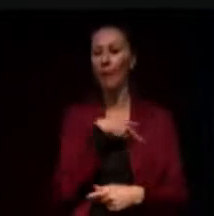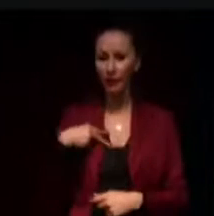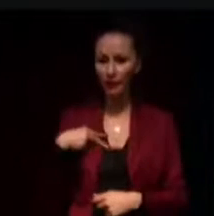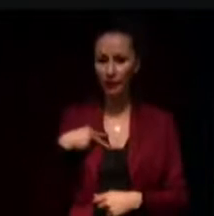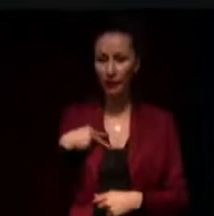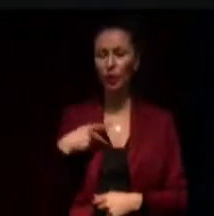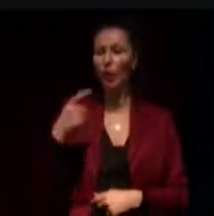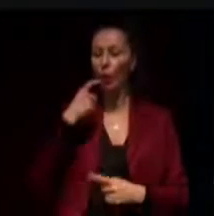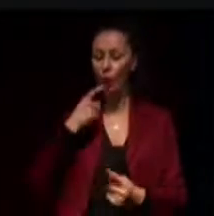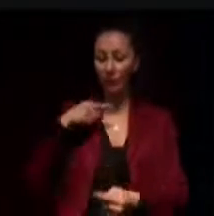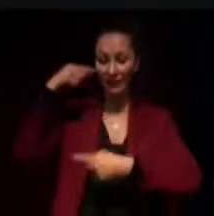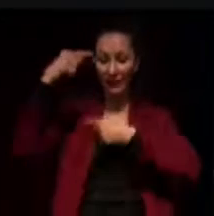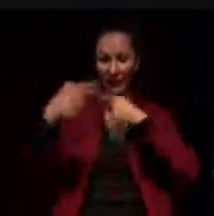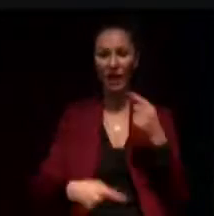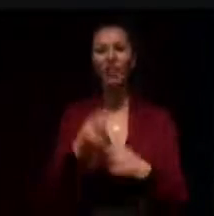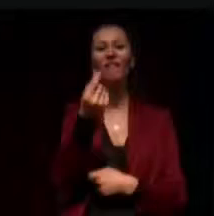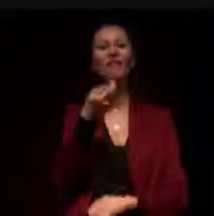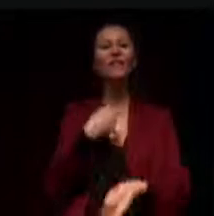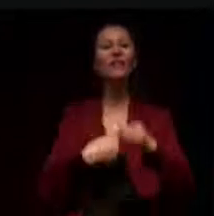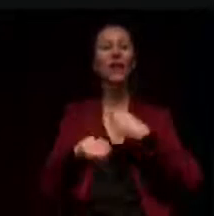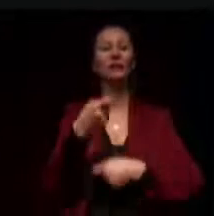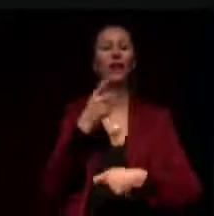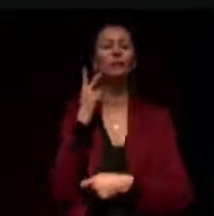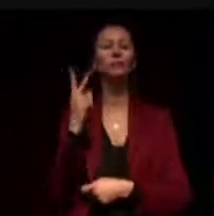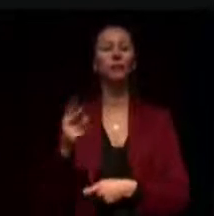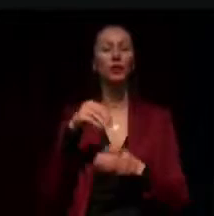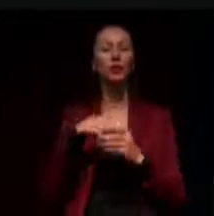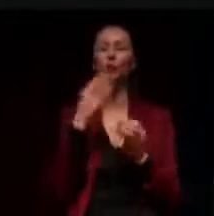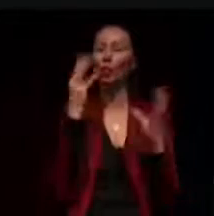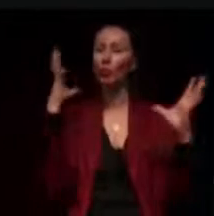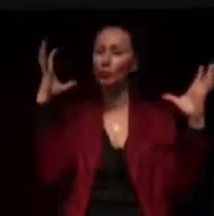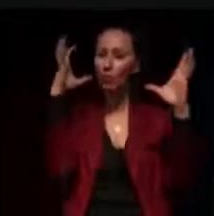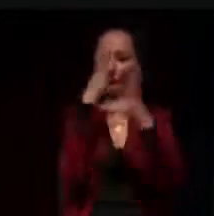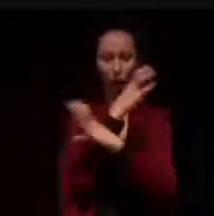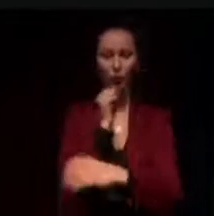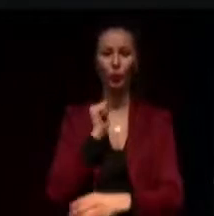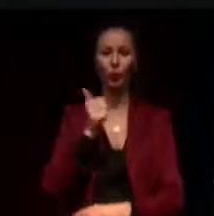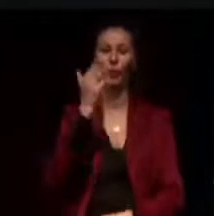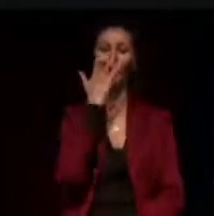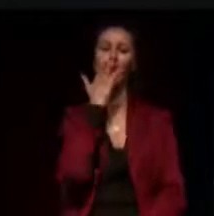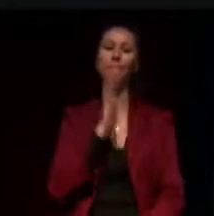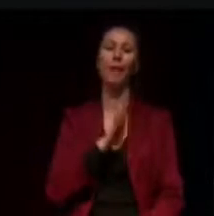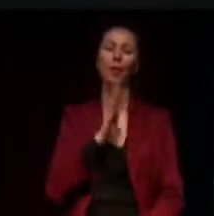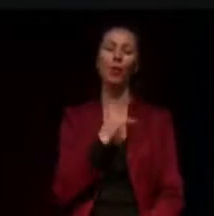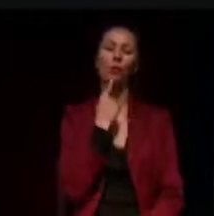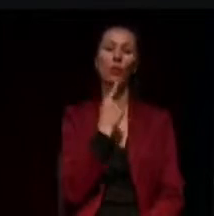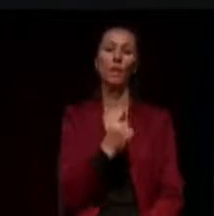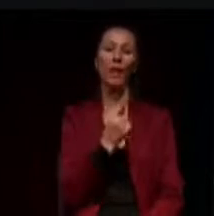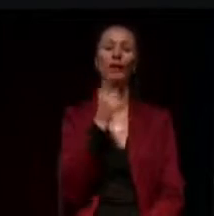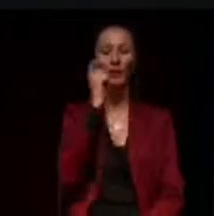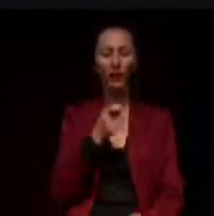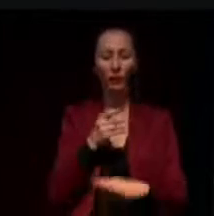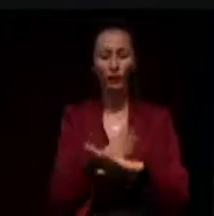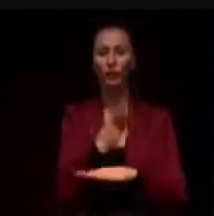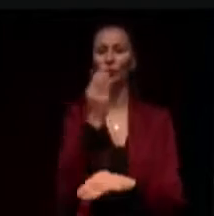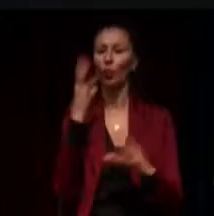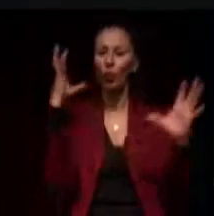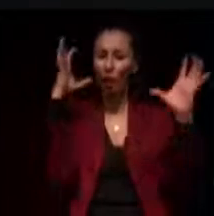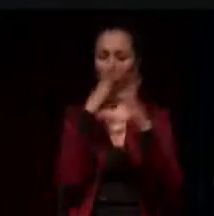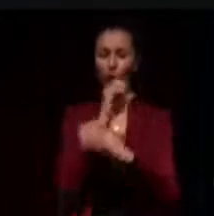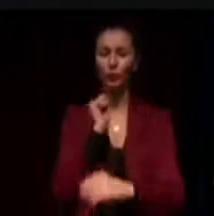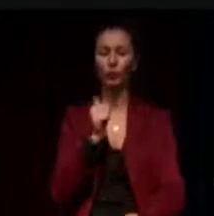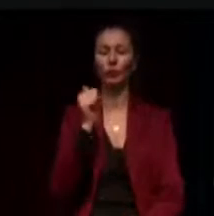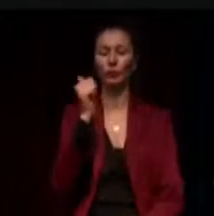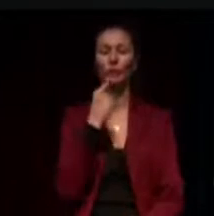Belediyesi'ni önümüzdeki yıllarda finansal açıdan çok karanlık günler bekliyor demektir. Gerçekten çok karanlık günler